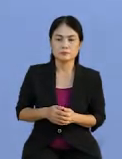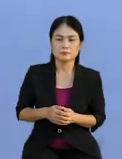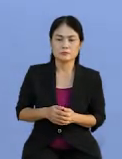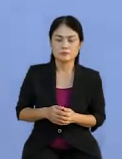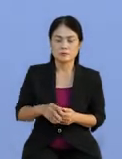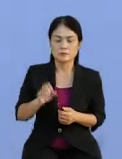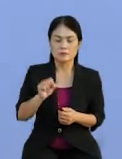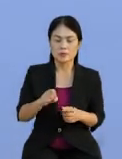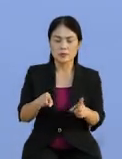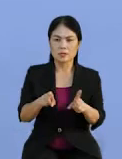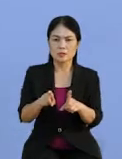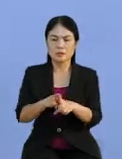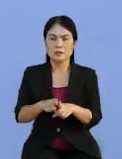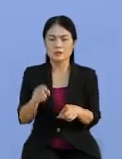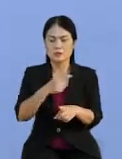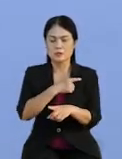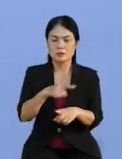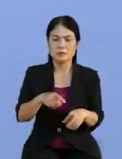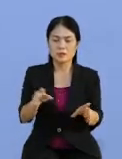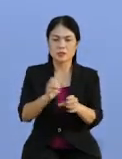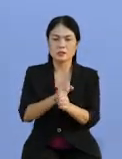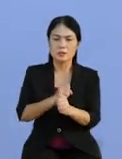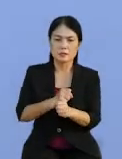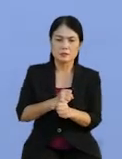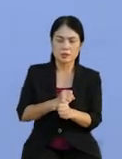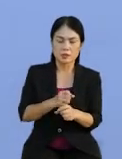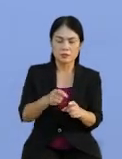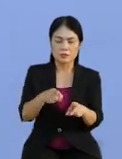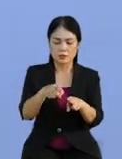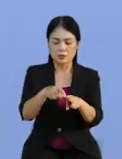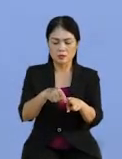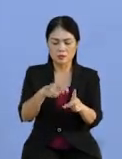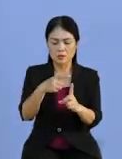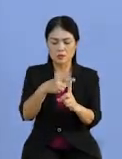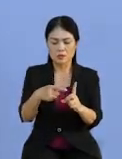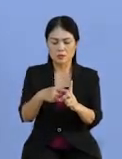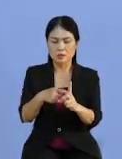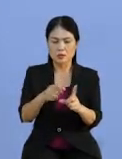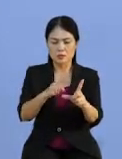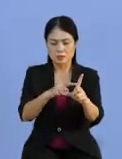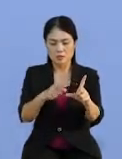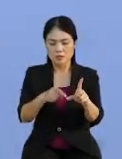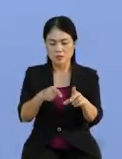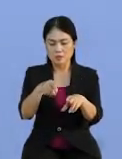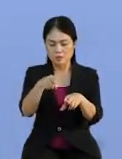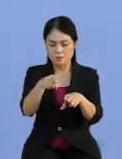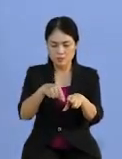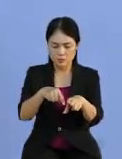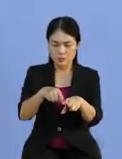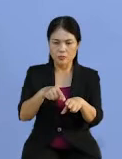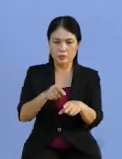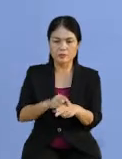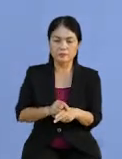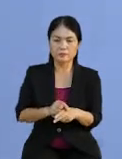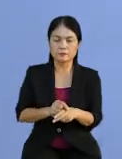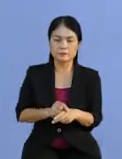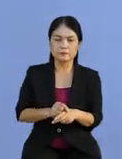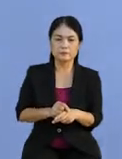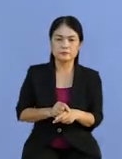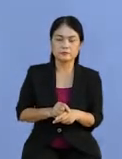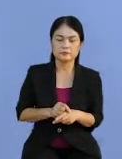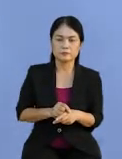bạn đứa chứ nè dương bàn hái dương bàn cần lắp bàn toát bụng mồm hái cứ ố bà ổ